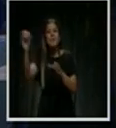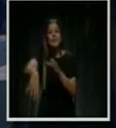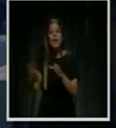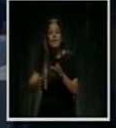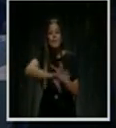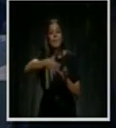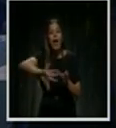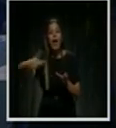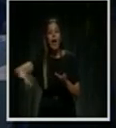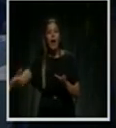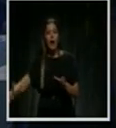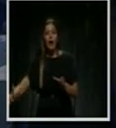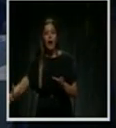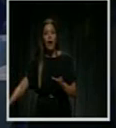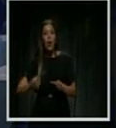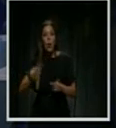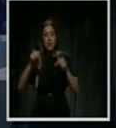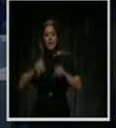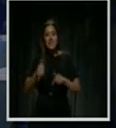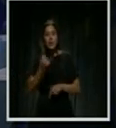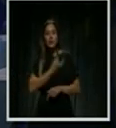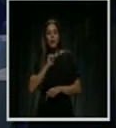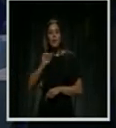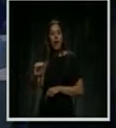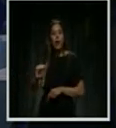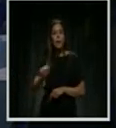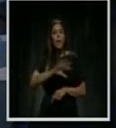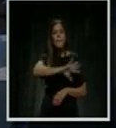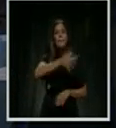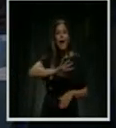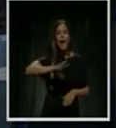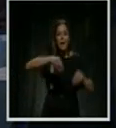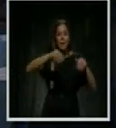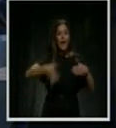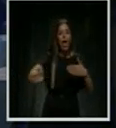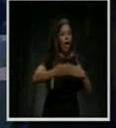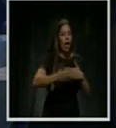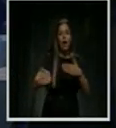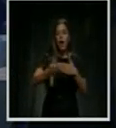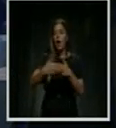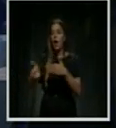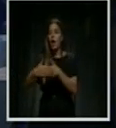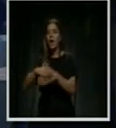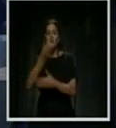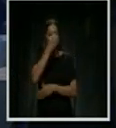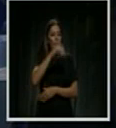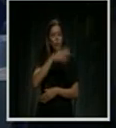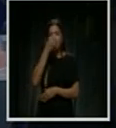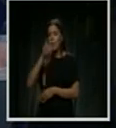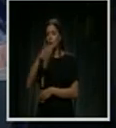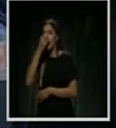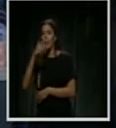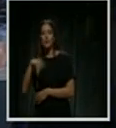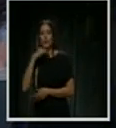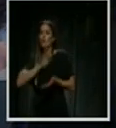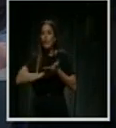sfortunatament qegħdin jingħalqu l-bajjiet. Araw daqsxejn rajtuhom fl-aħbarijiet ukoll li qed jingħalqu l-bajjiet f'pajjiżna minħabba li